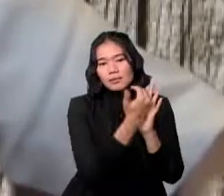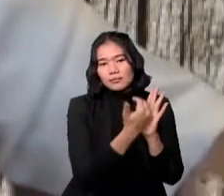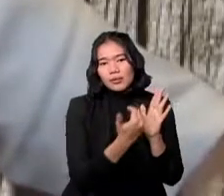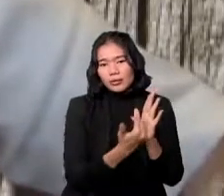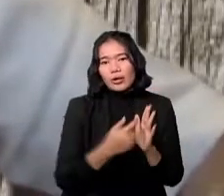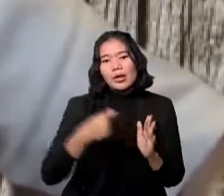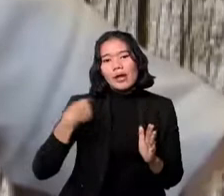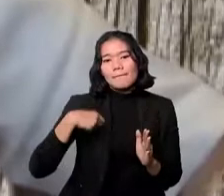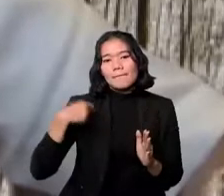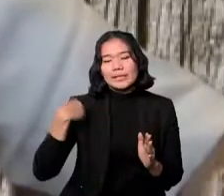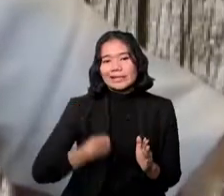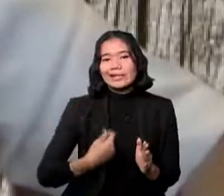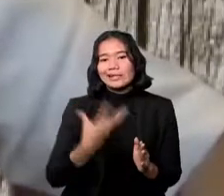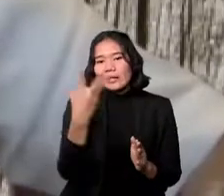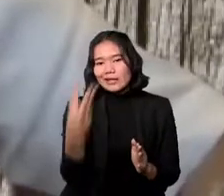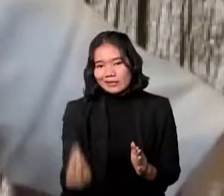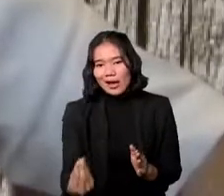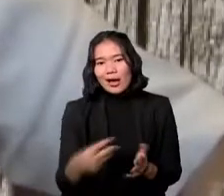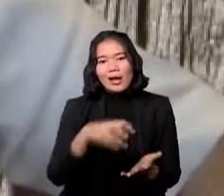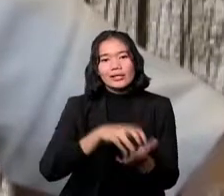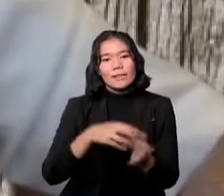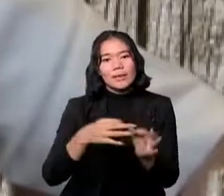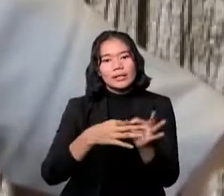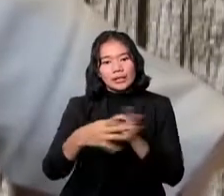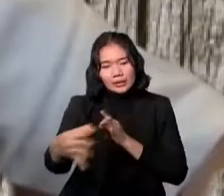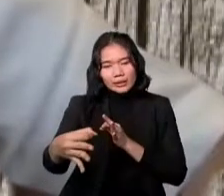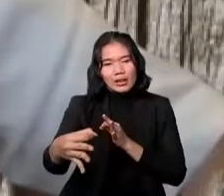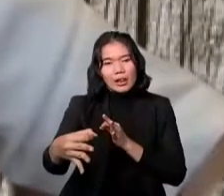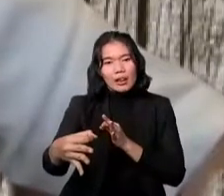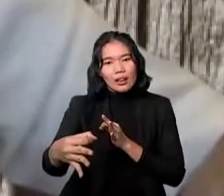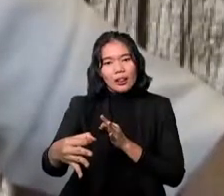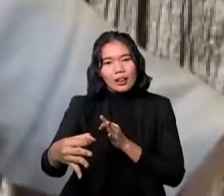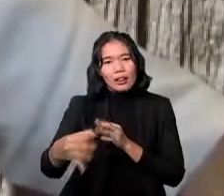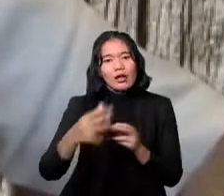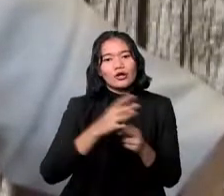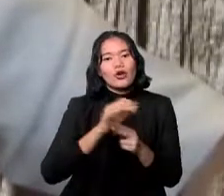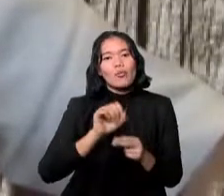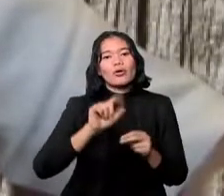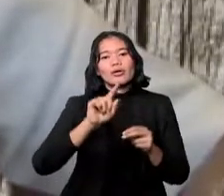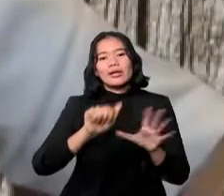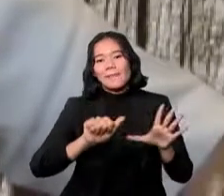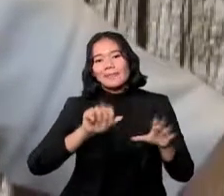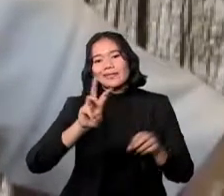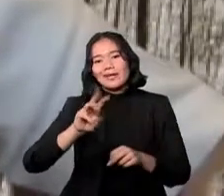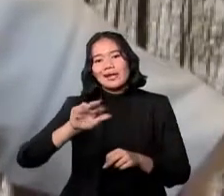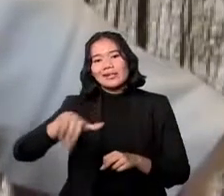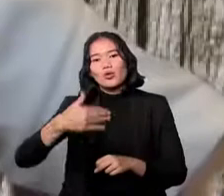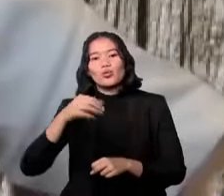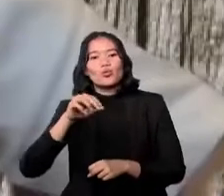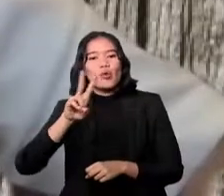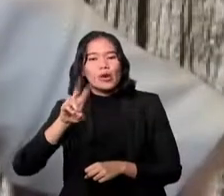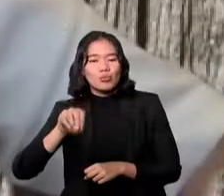keputusan Menteri Desa Pembangunan Daerah Tertinggal dan Transmigrasi Republik Indonesia nomor 63 tahun 2020